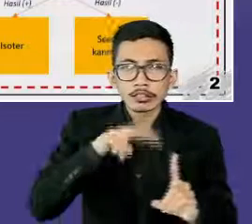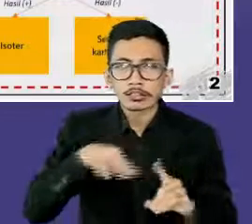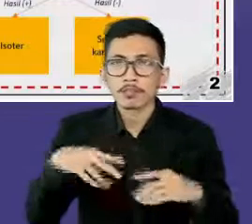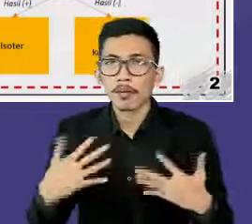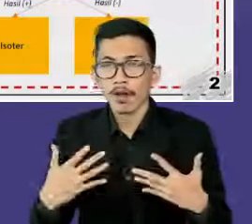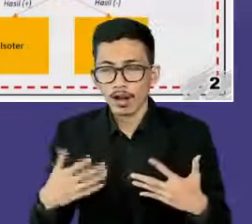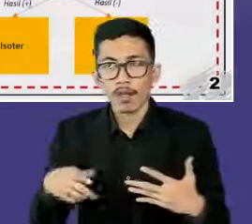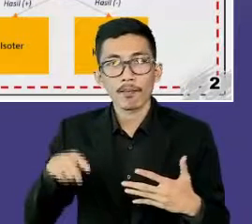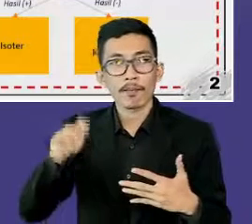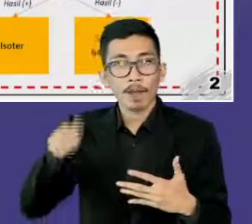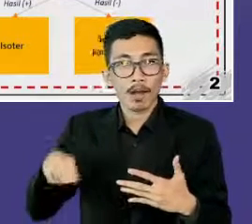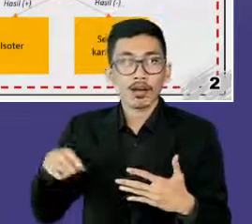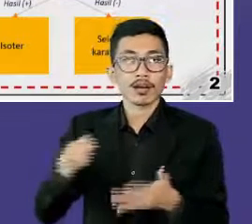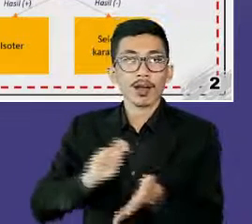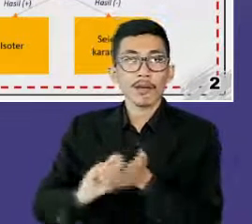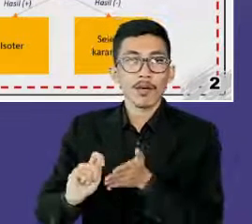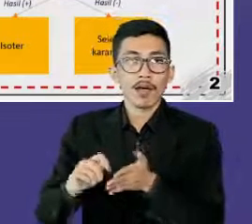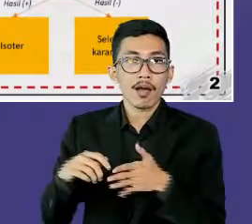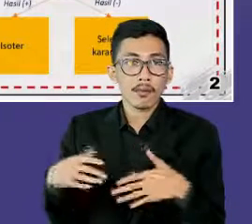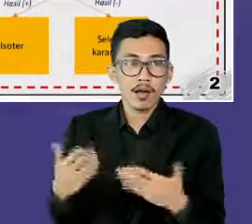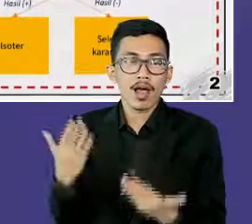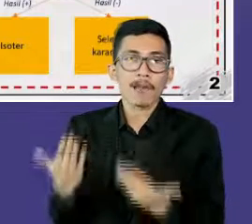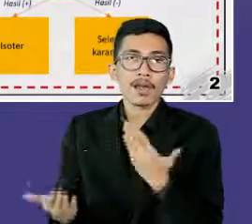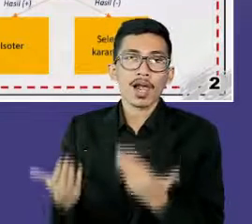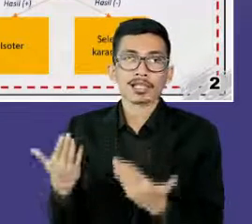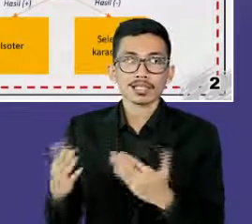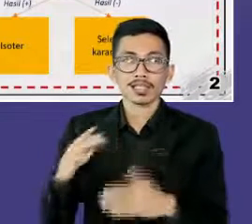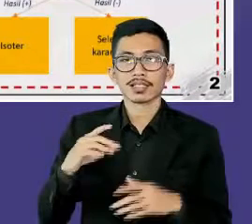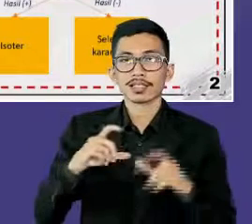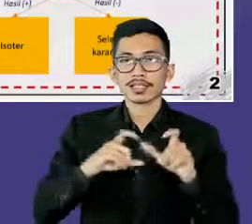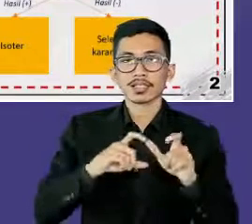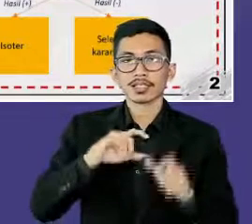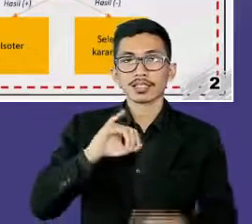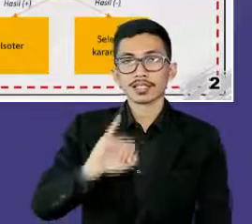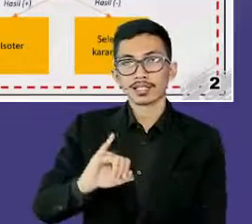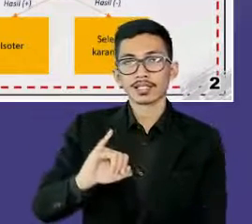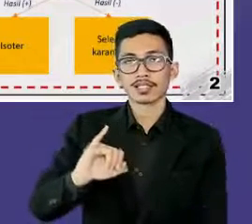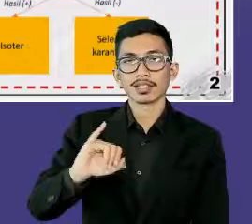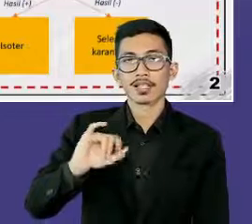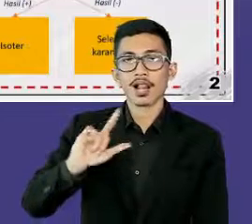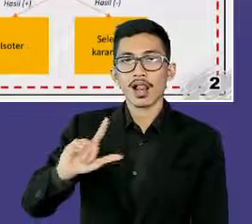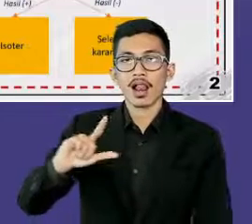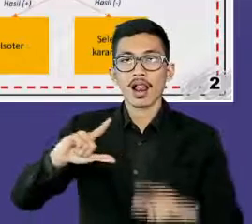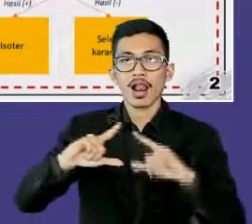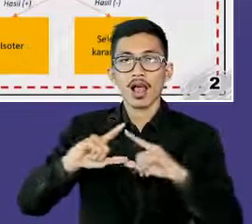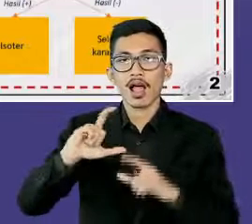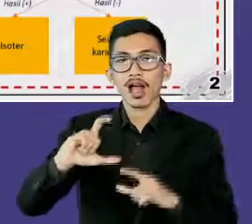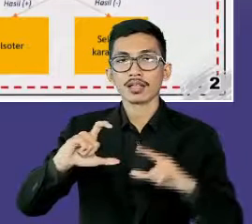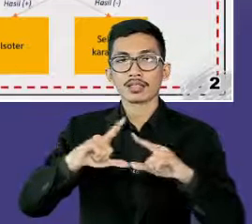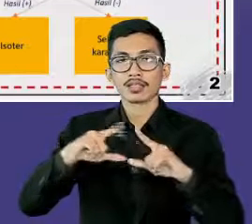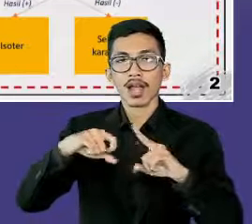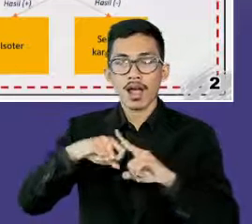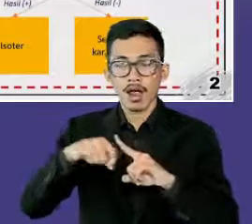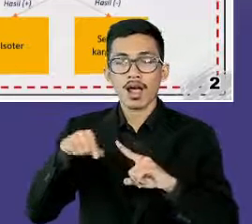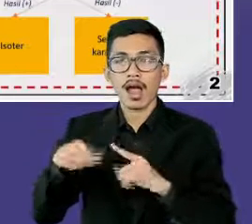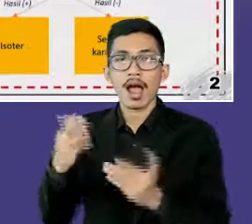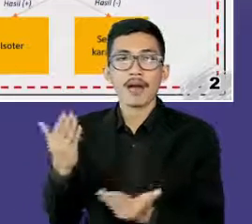Hai aplikasi silacak yang terus Hai diperdalam oleh